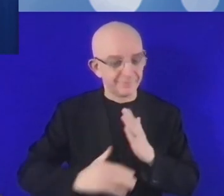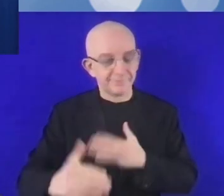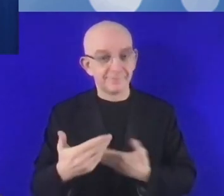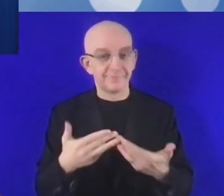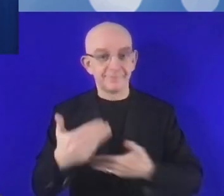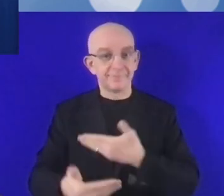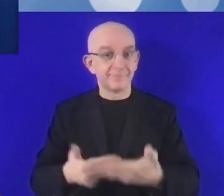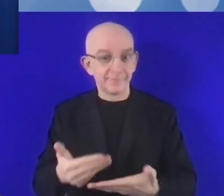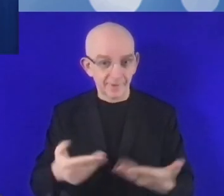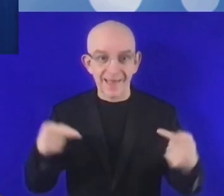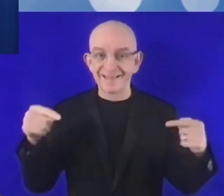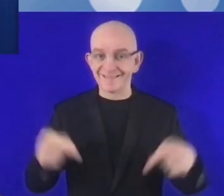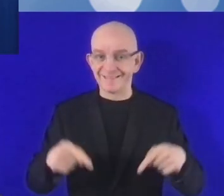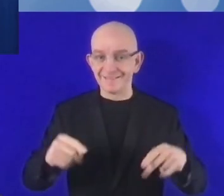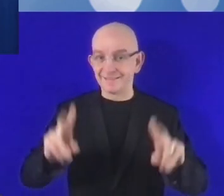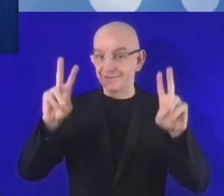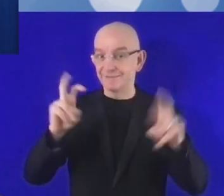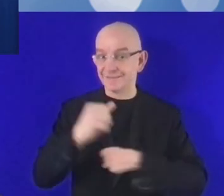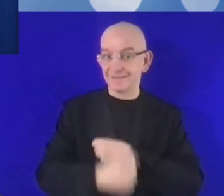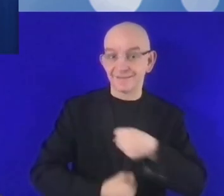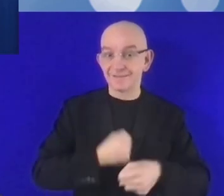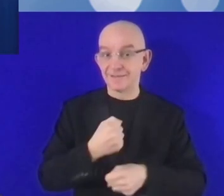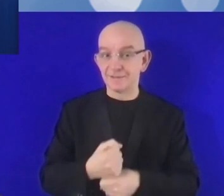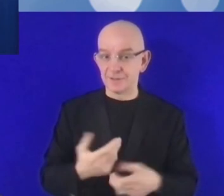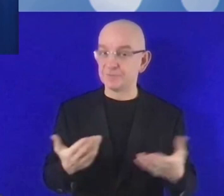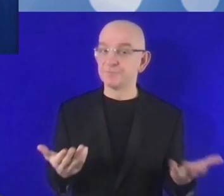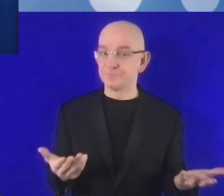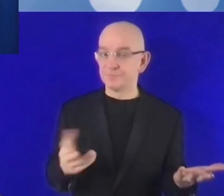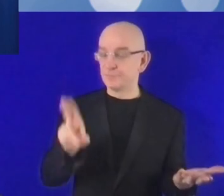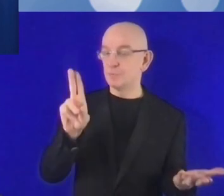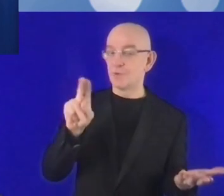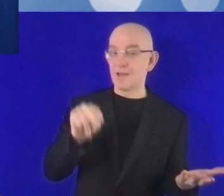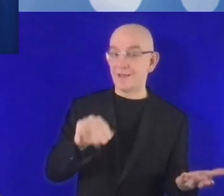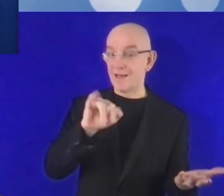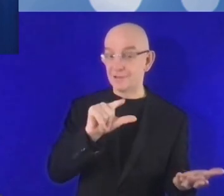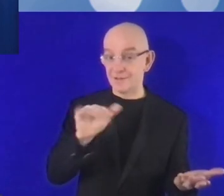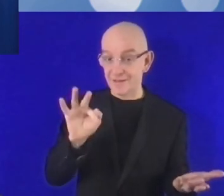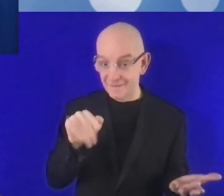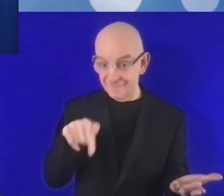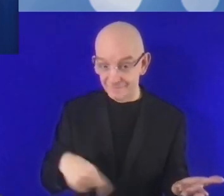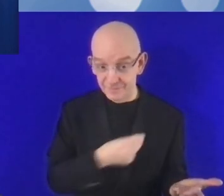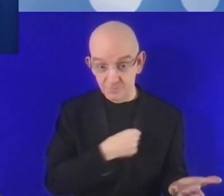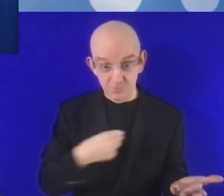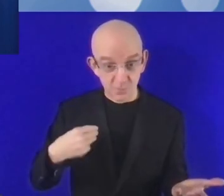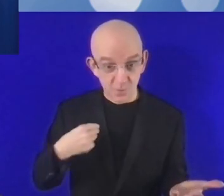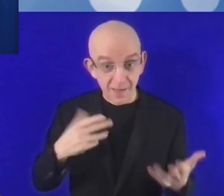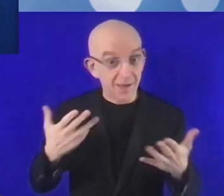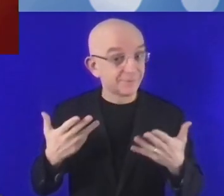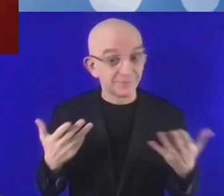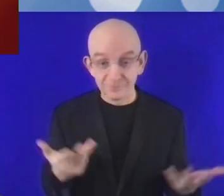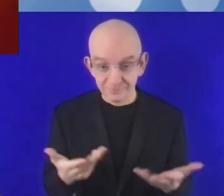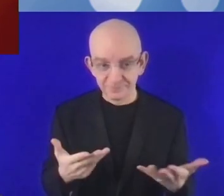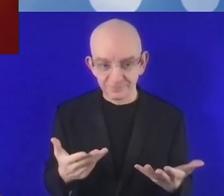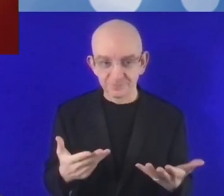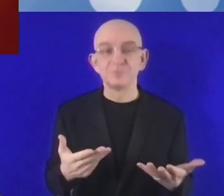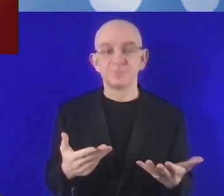边境？它是否一个最终的一个边境？这是一个重要的问题。而且